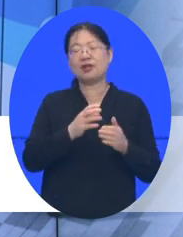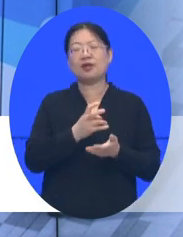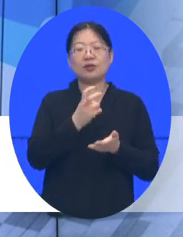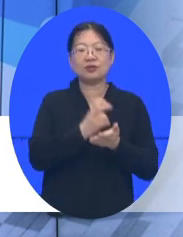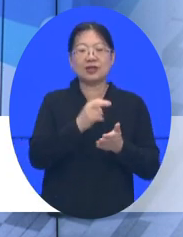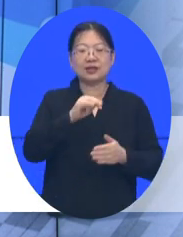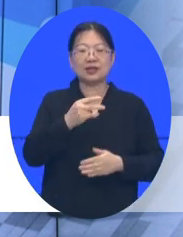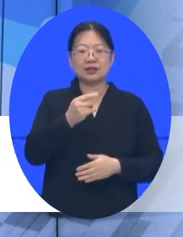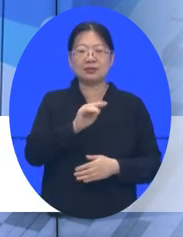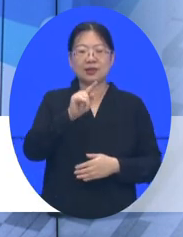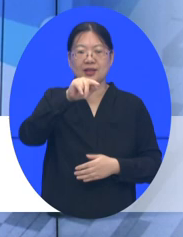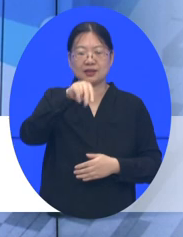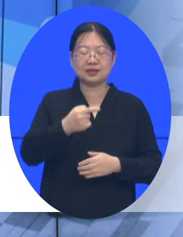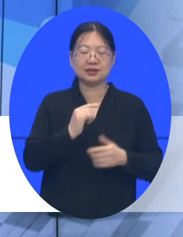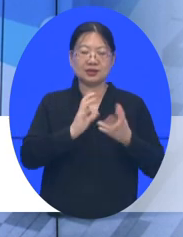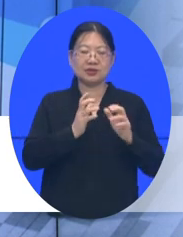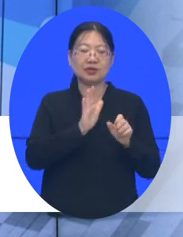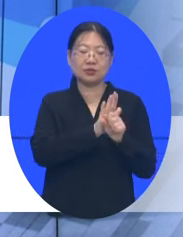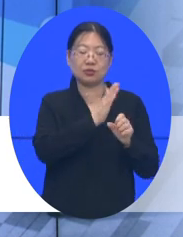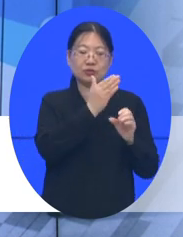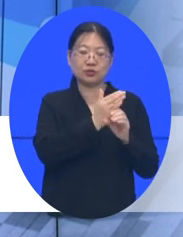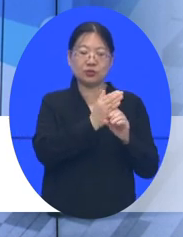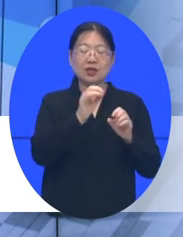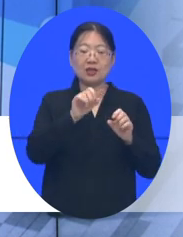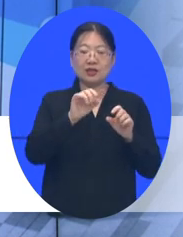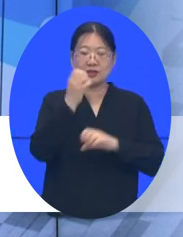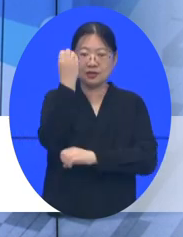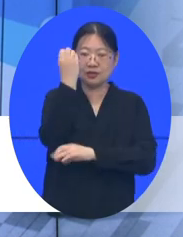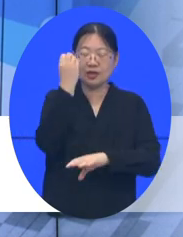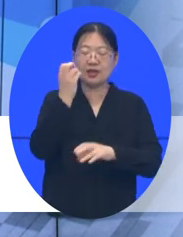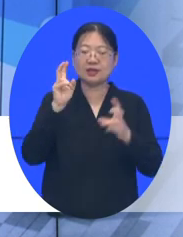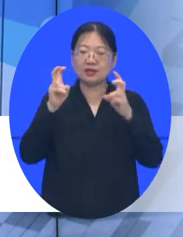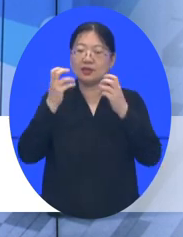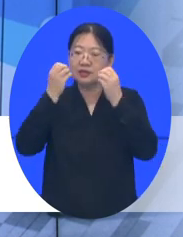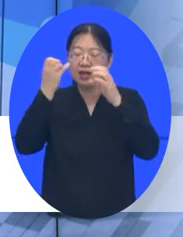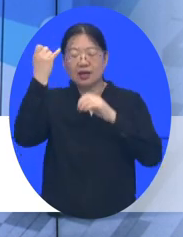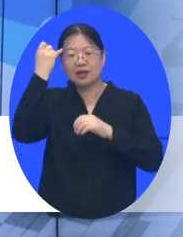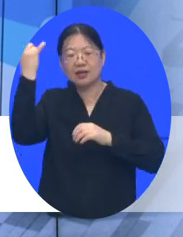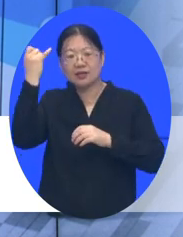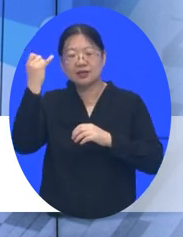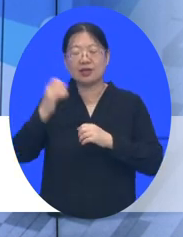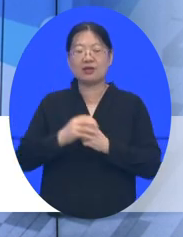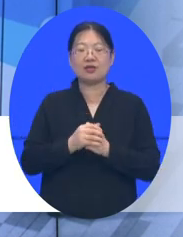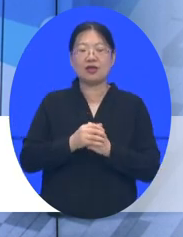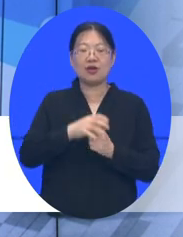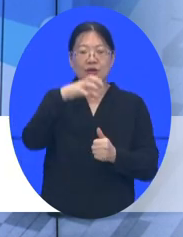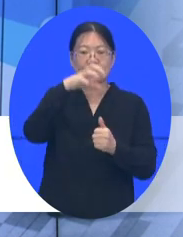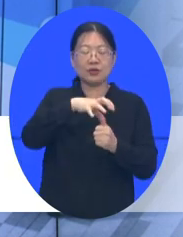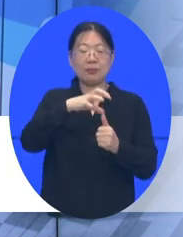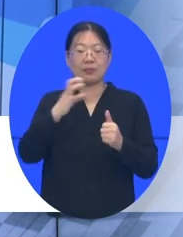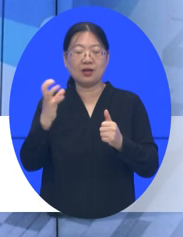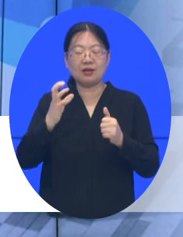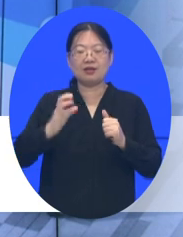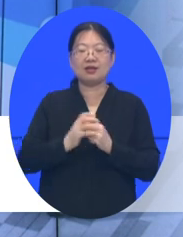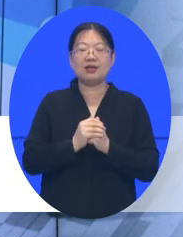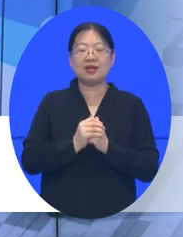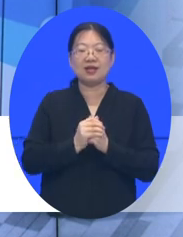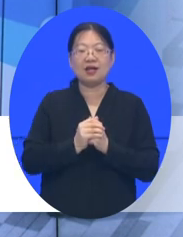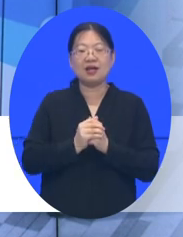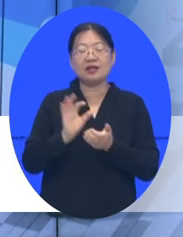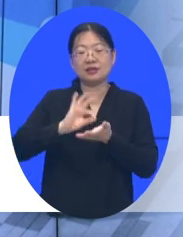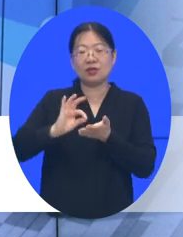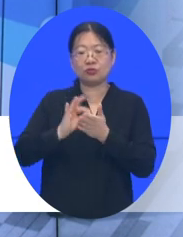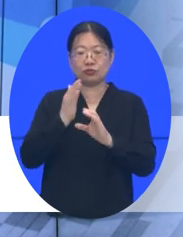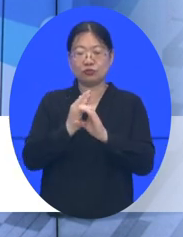규제 샌드박스 컨설팅을 지원하고 있습니다. 이를 발판 삼아 기업들의 새로운 아이디어가 규제 문턱을 넘어 세상 밖으로